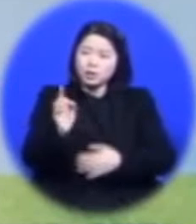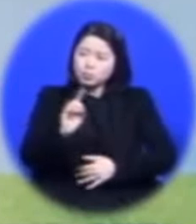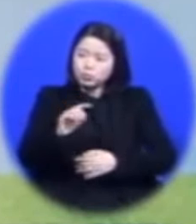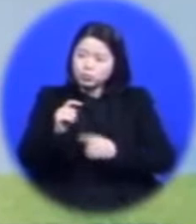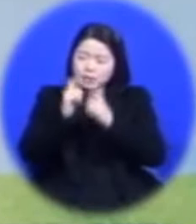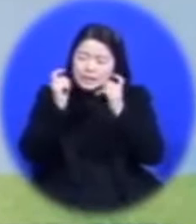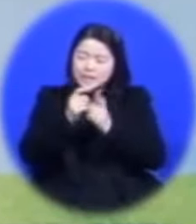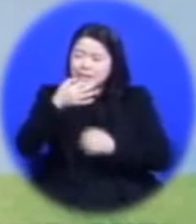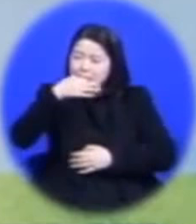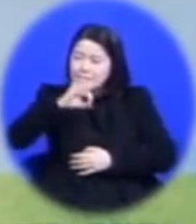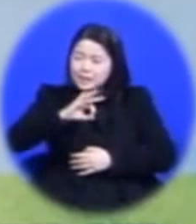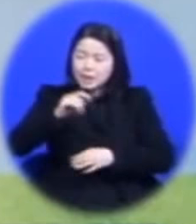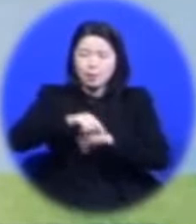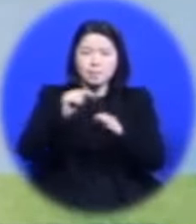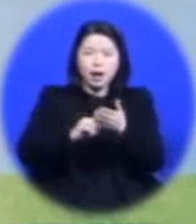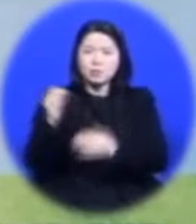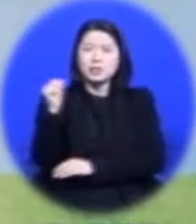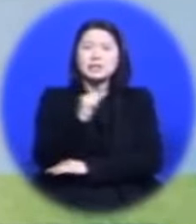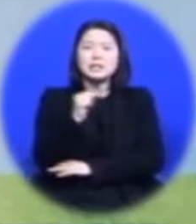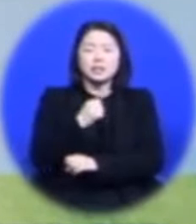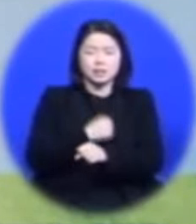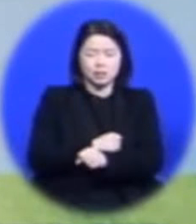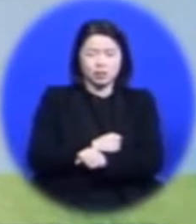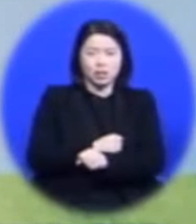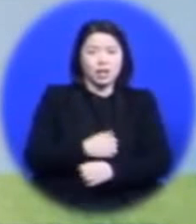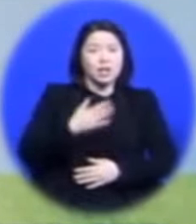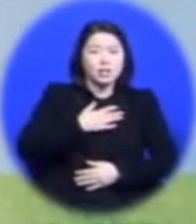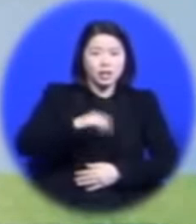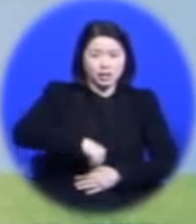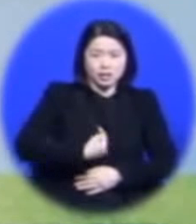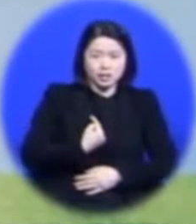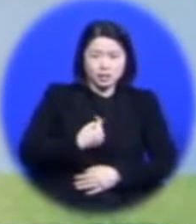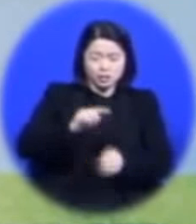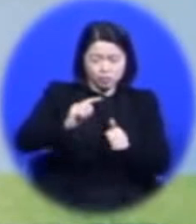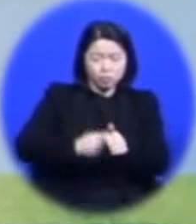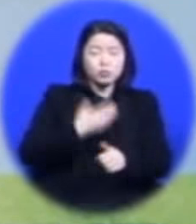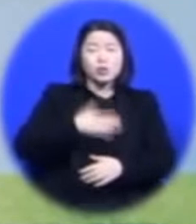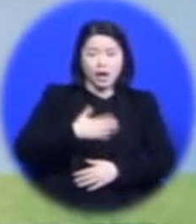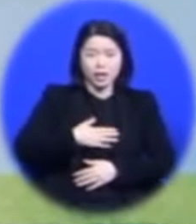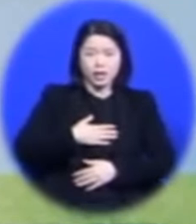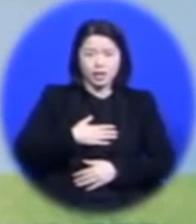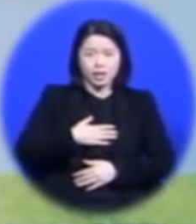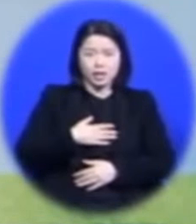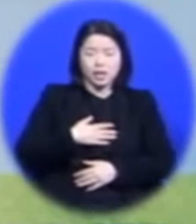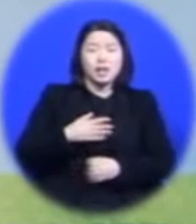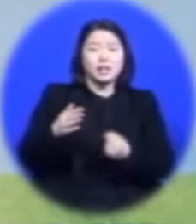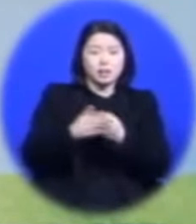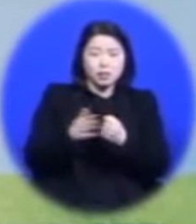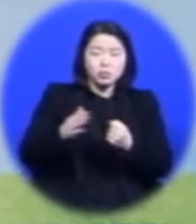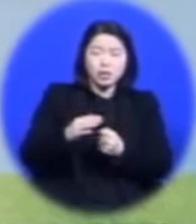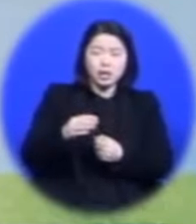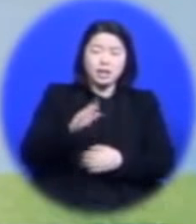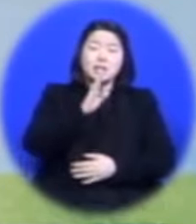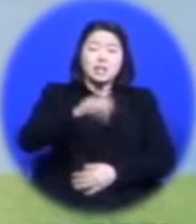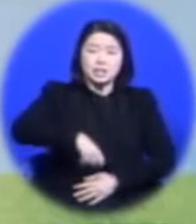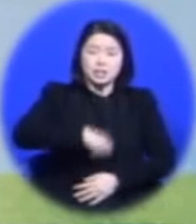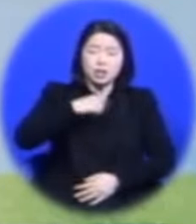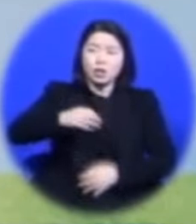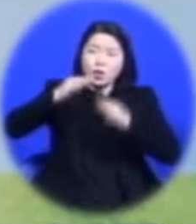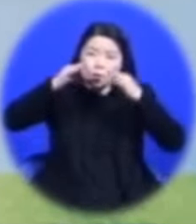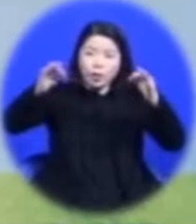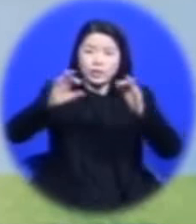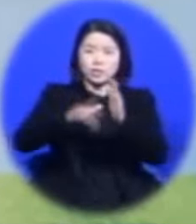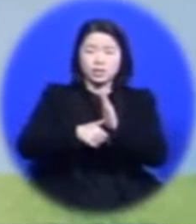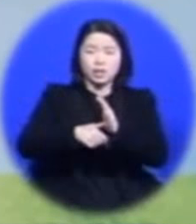마음이 흔들려요 우리 자신이 그런 걸 스스로 알지요 그러면서도 정의를 외쳐야 될 경우에